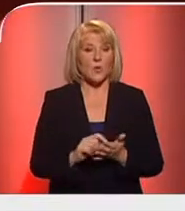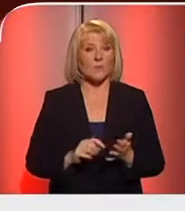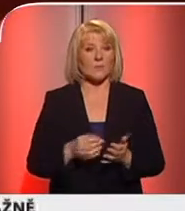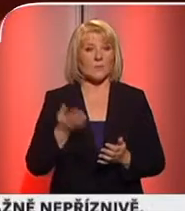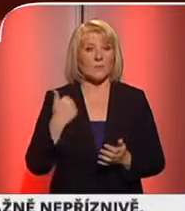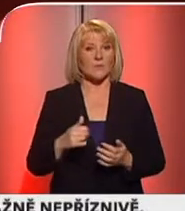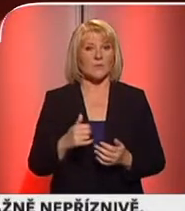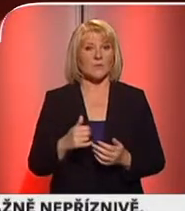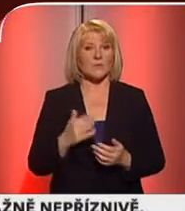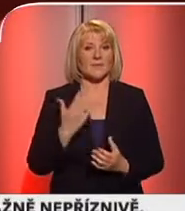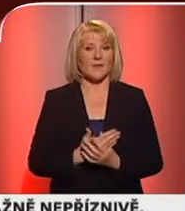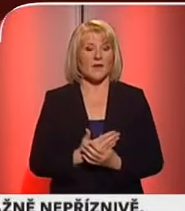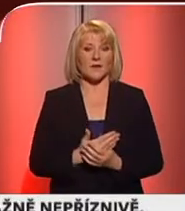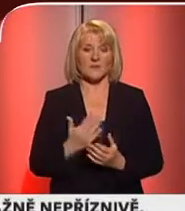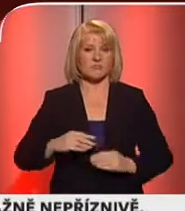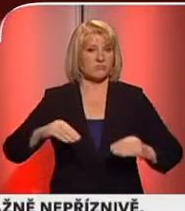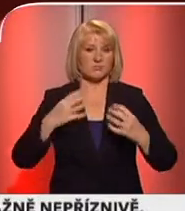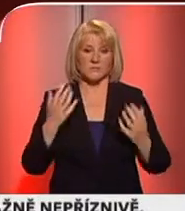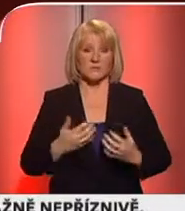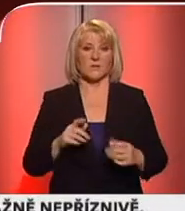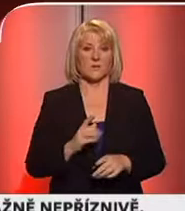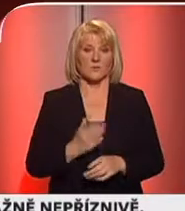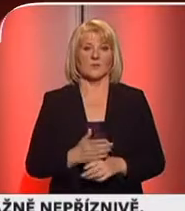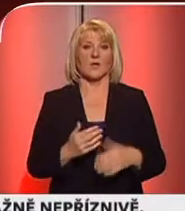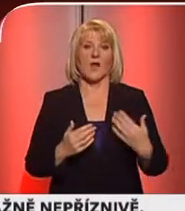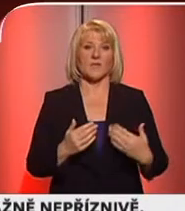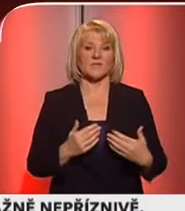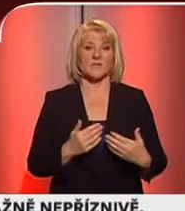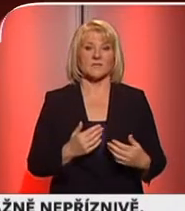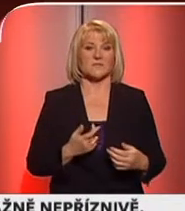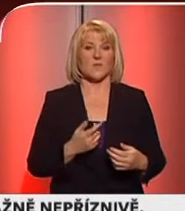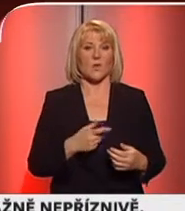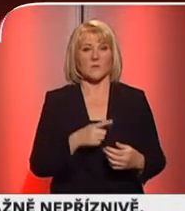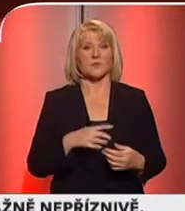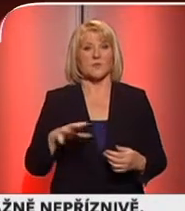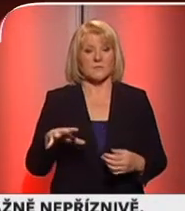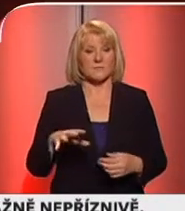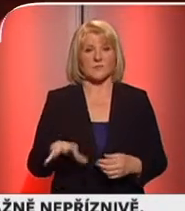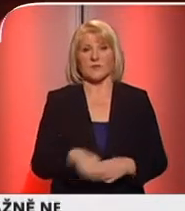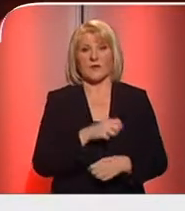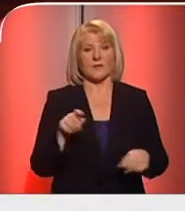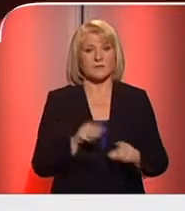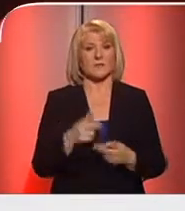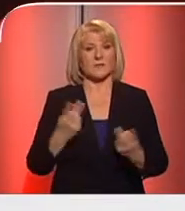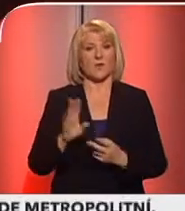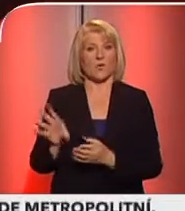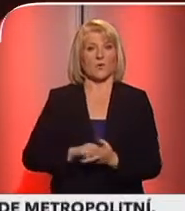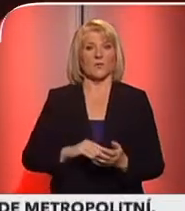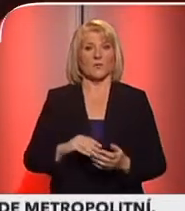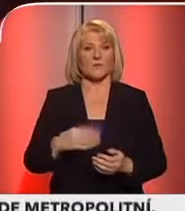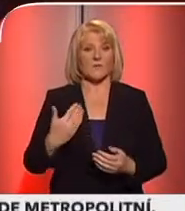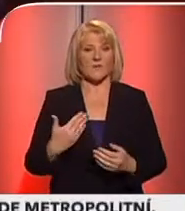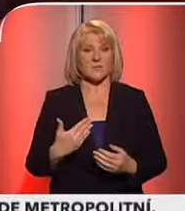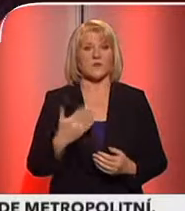daňové závody, kdy levice podle mého názoru nepochopitelně přejmula retoriku pravice a začala snižovat